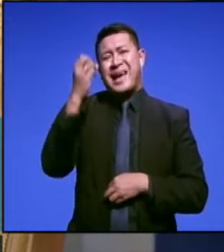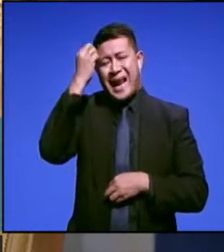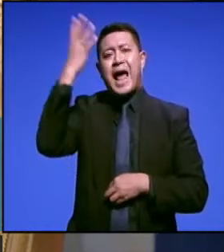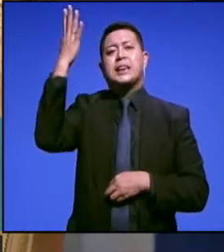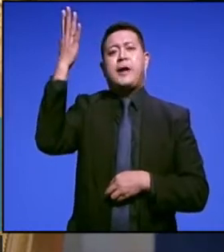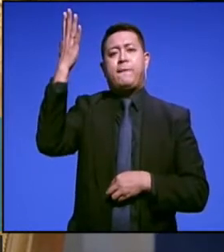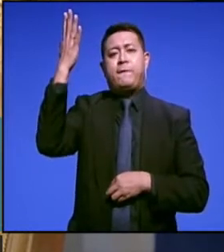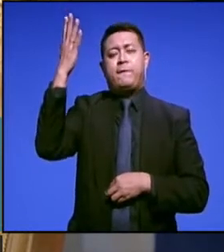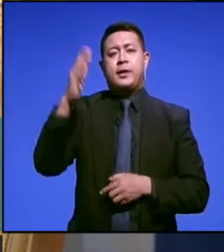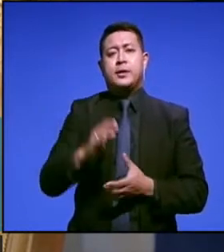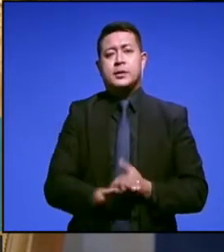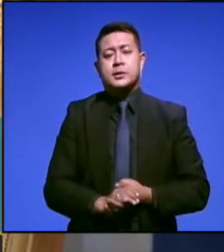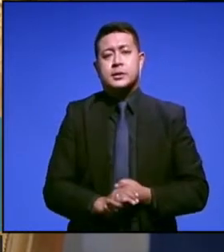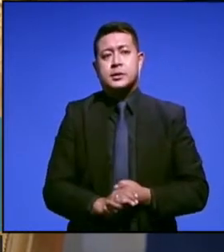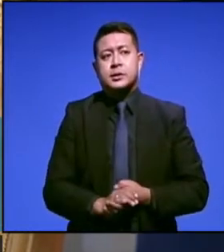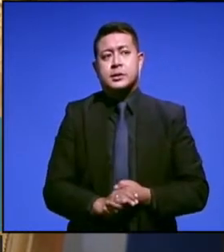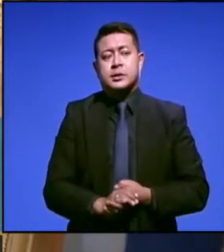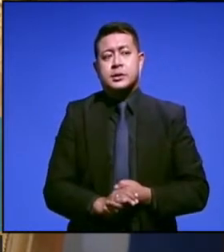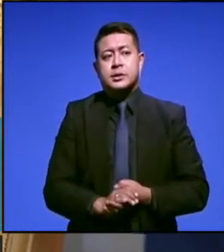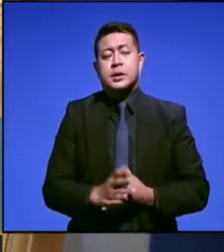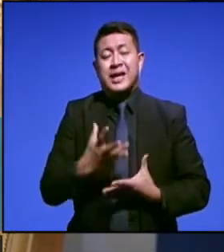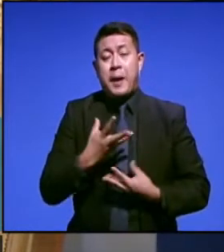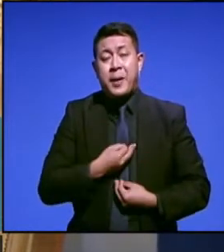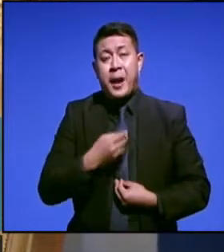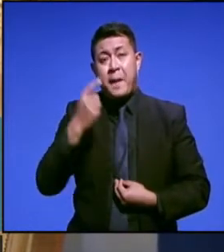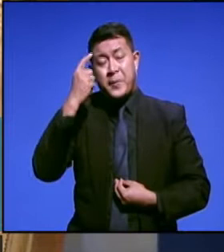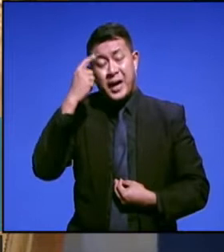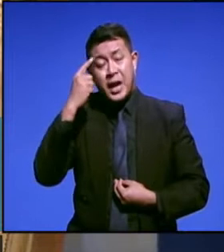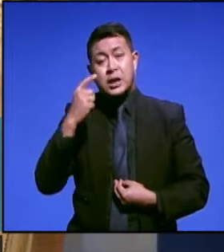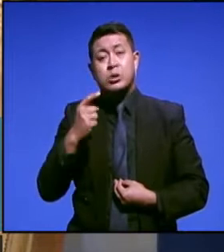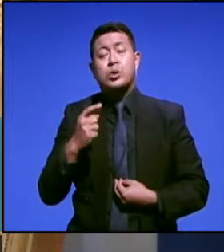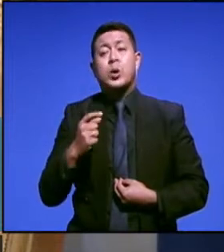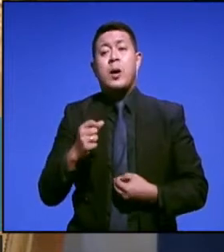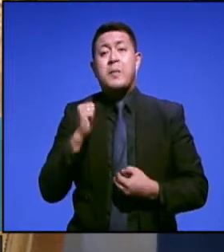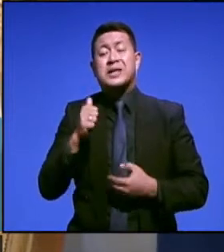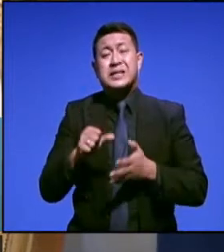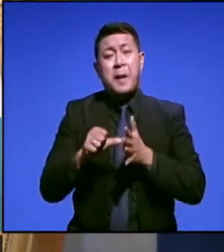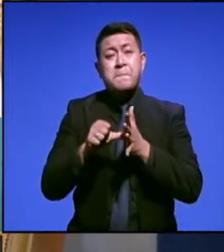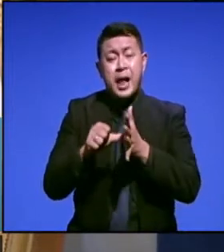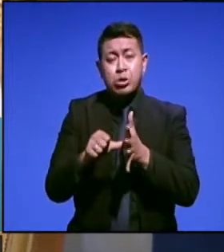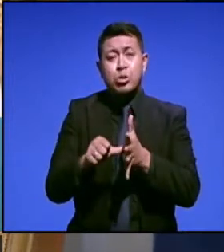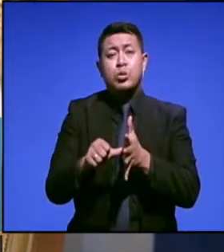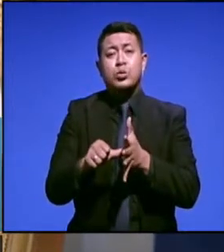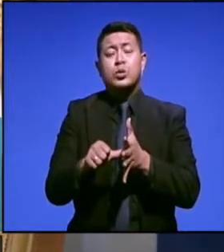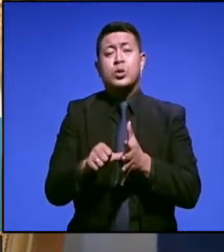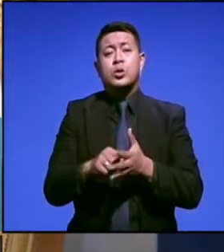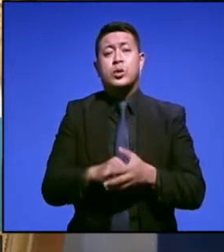dan itu terobosan itu kita harapkan betul-betul berdampak kepada